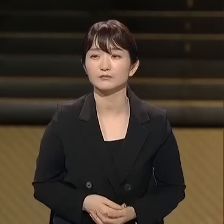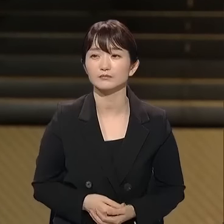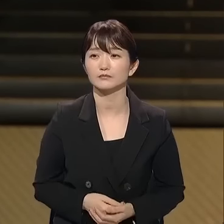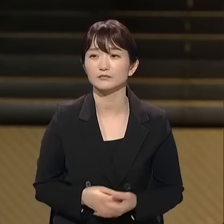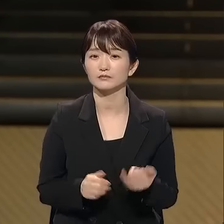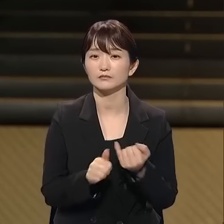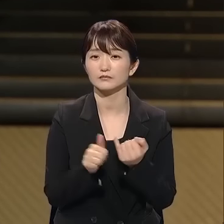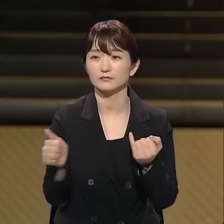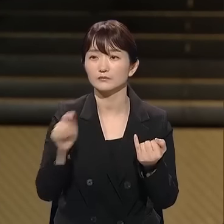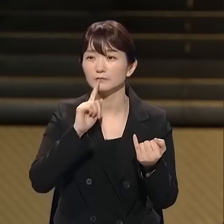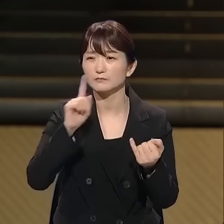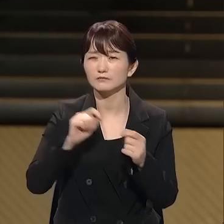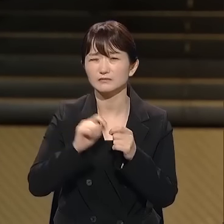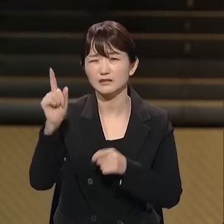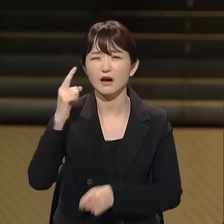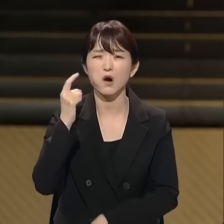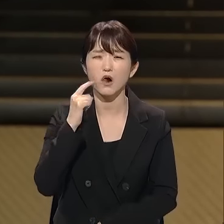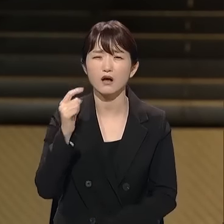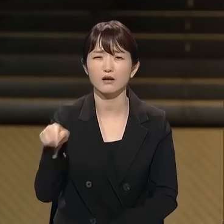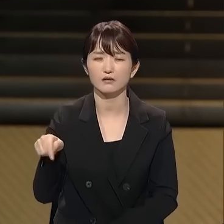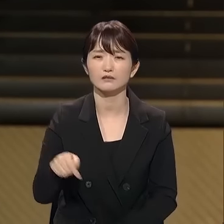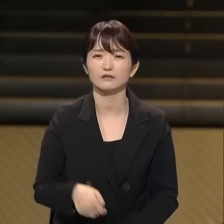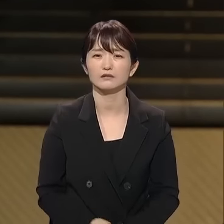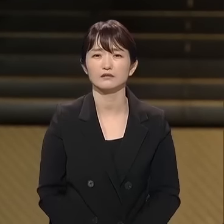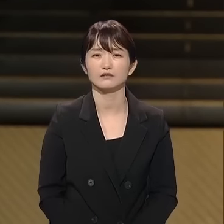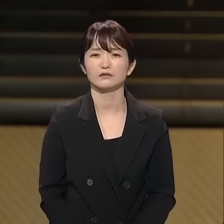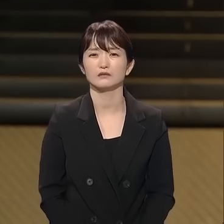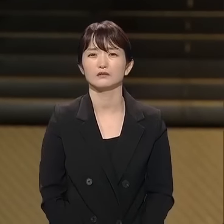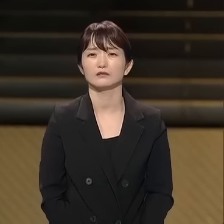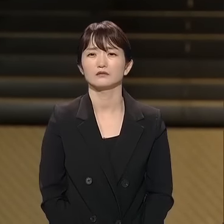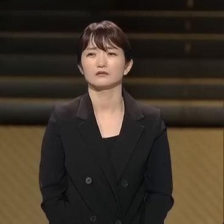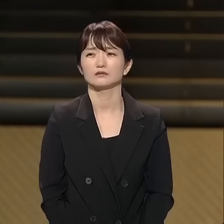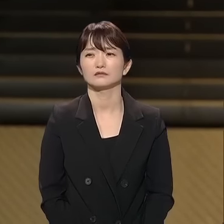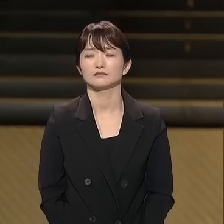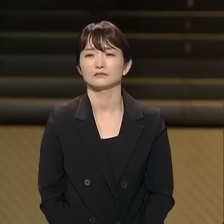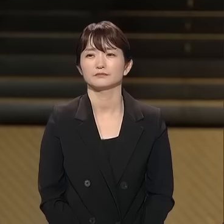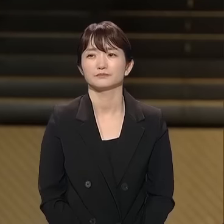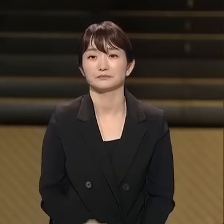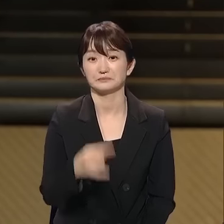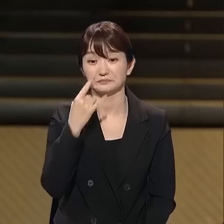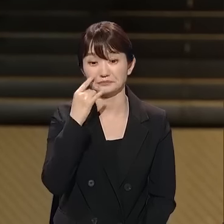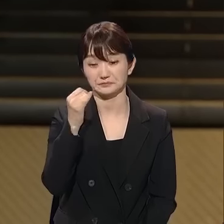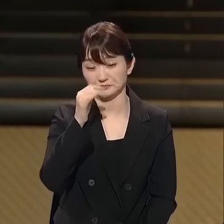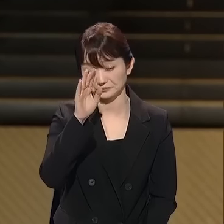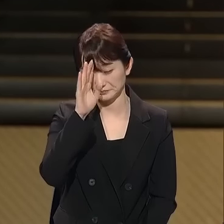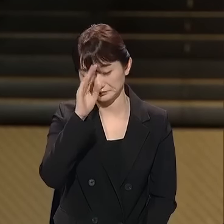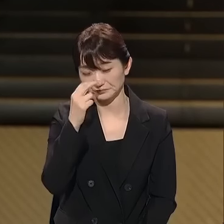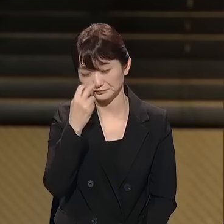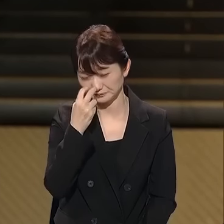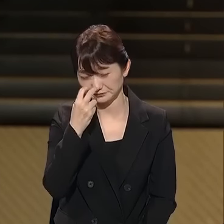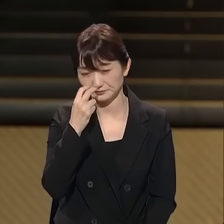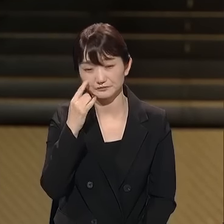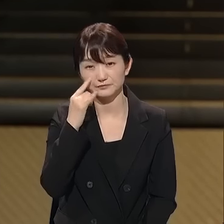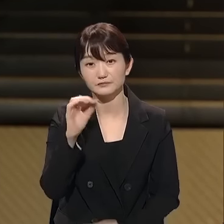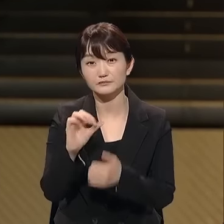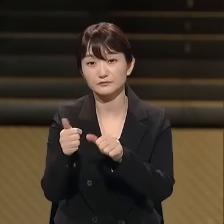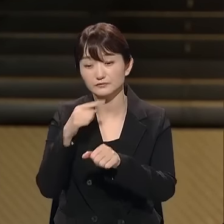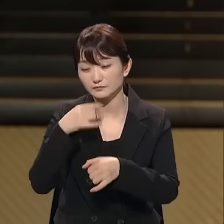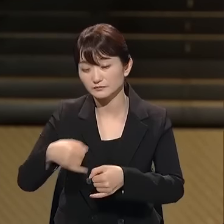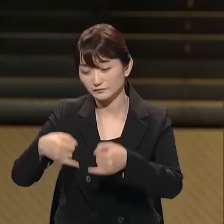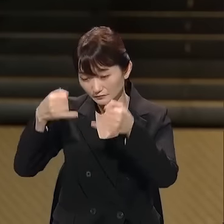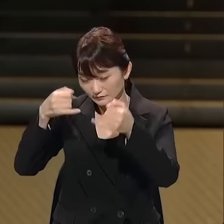남편의 말들이 대부분 거짓말이었습니다 일단이 어머님 병관 하고 뭐 어머님 돌아가시니까 빚갚